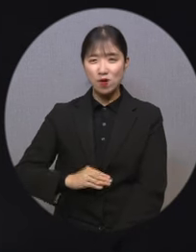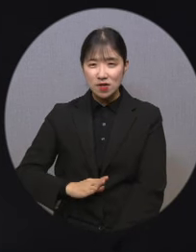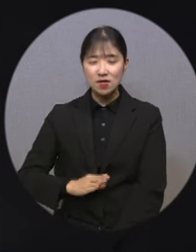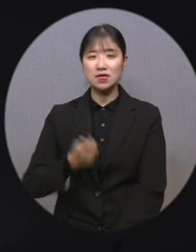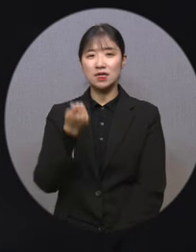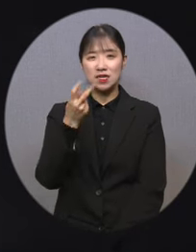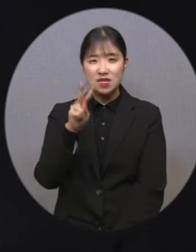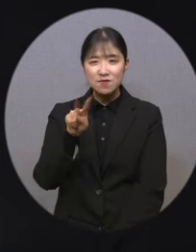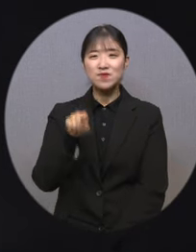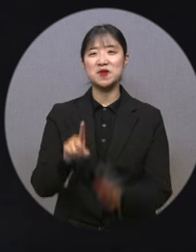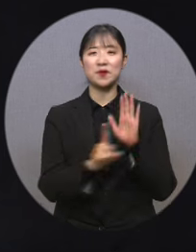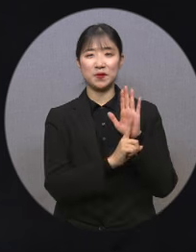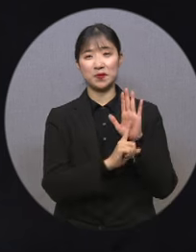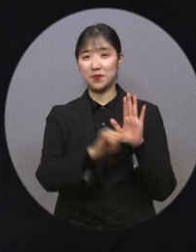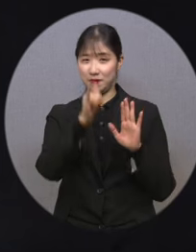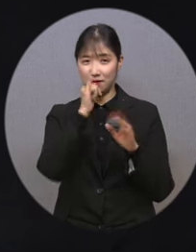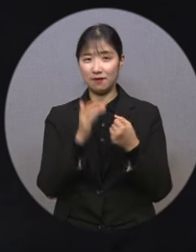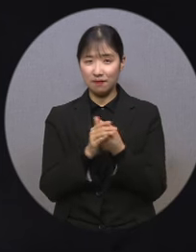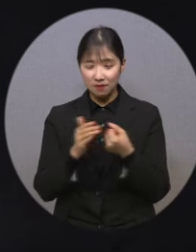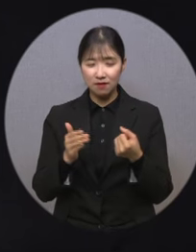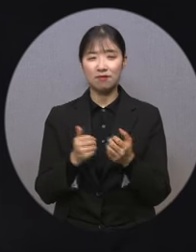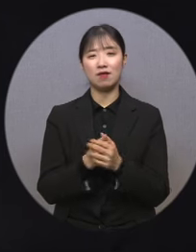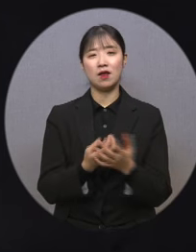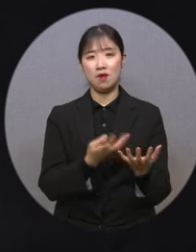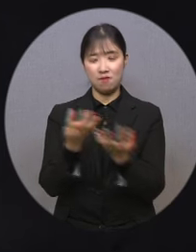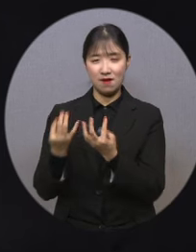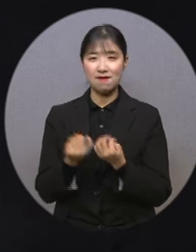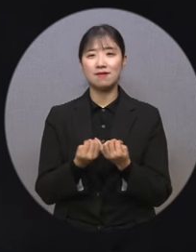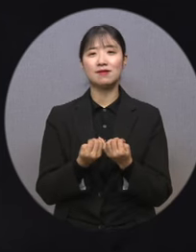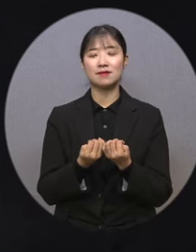허용해가지고 많은